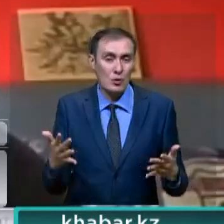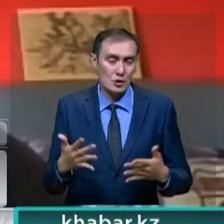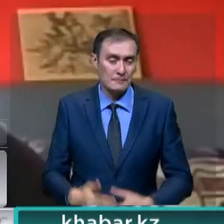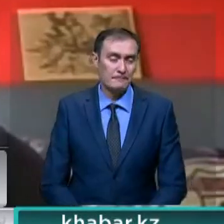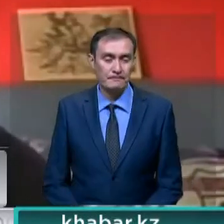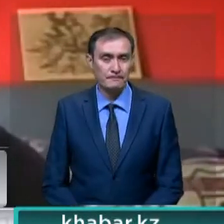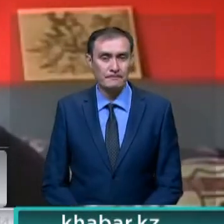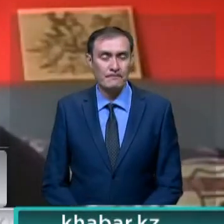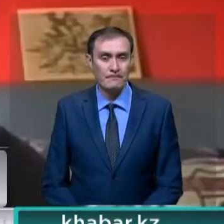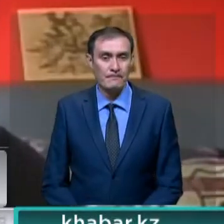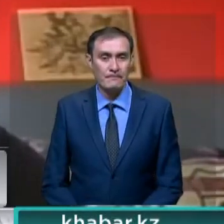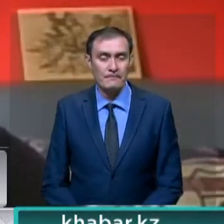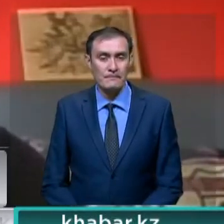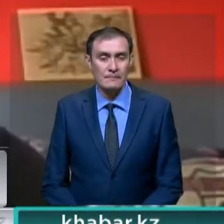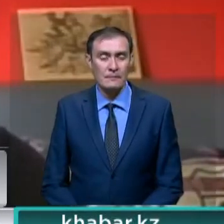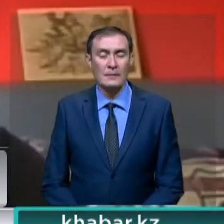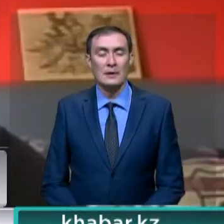большее.